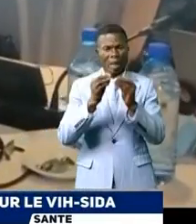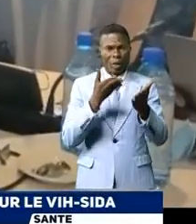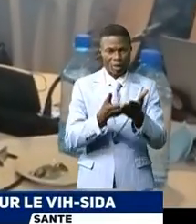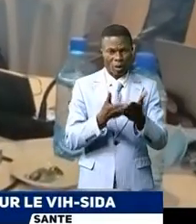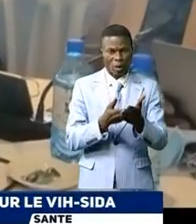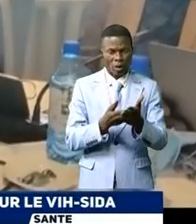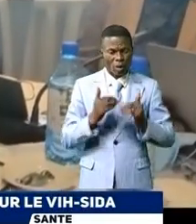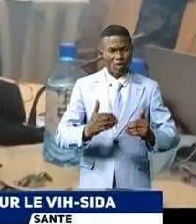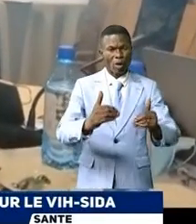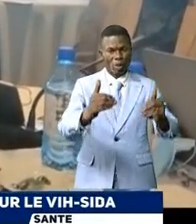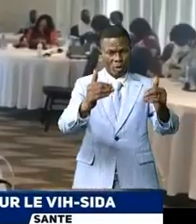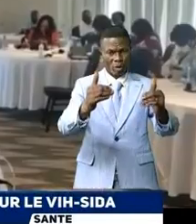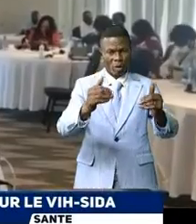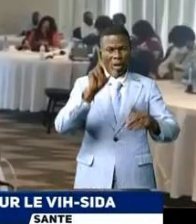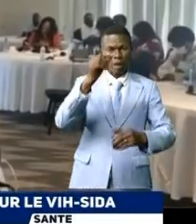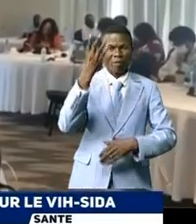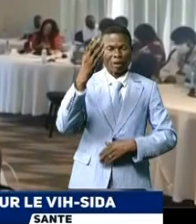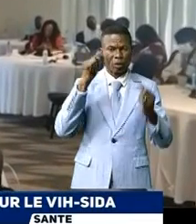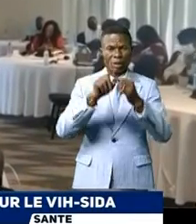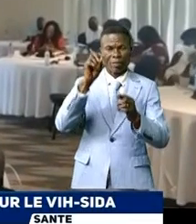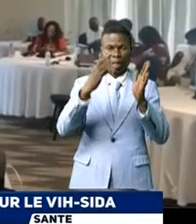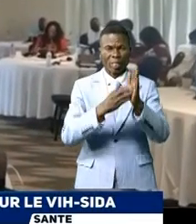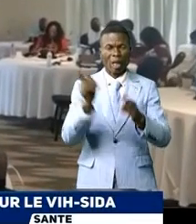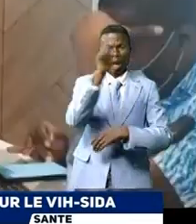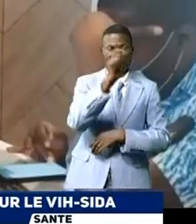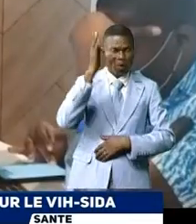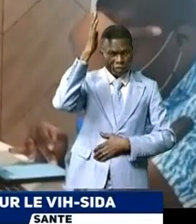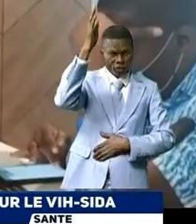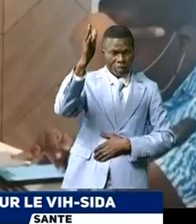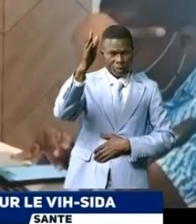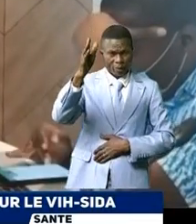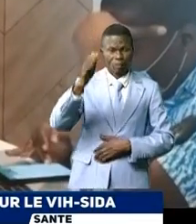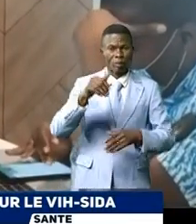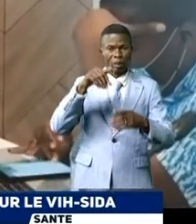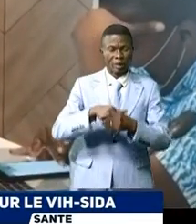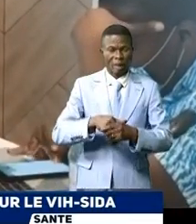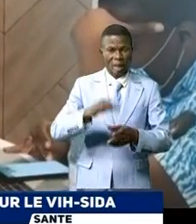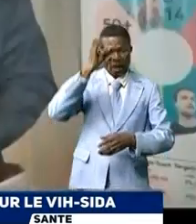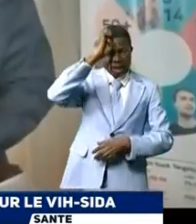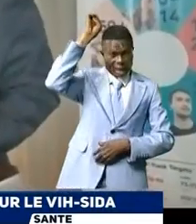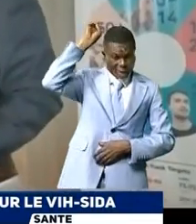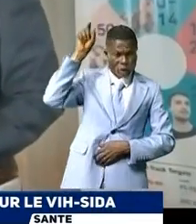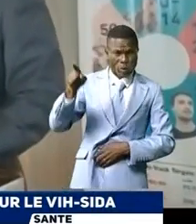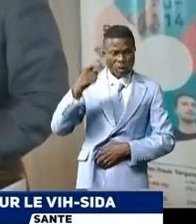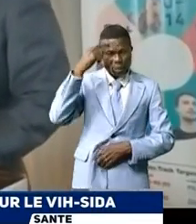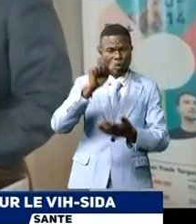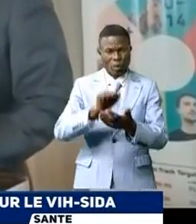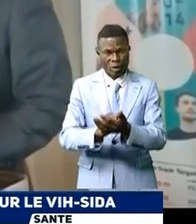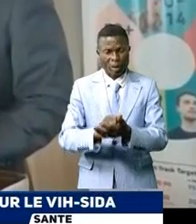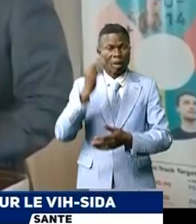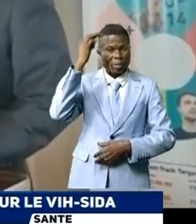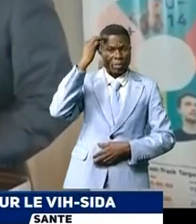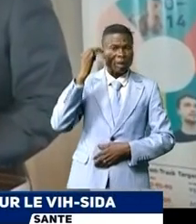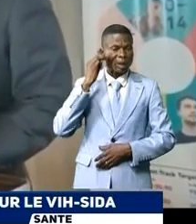va se poursuivre du 24 au 29 avril prochain à Addis Abeba en Éthiopie. À cette occasion, le